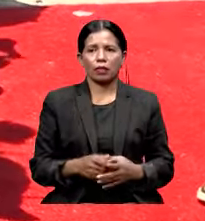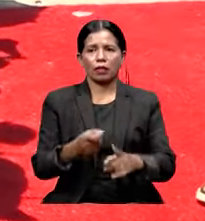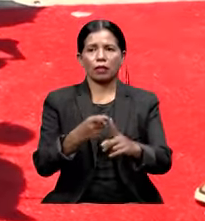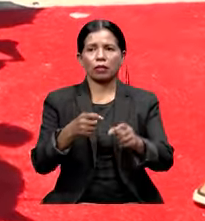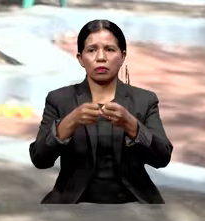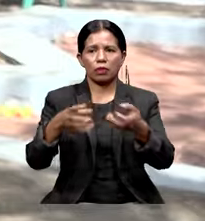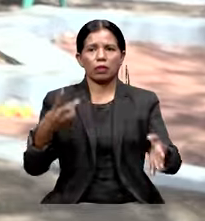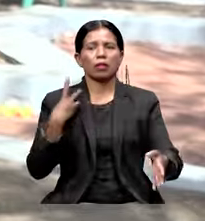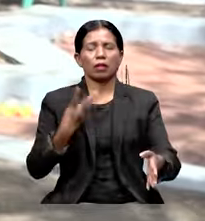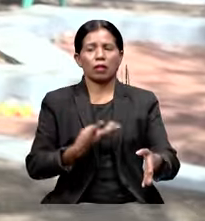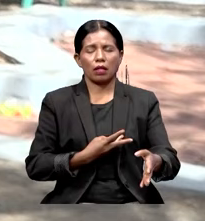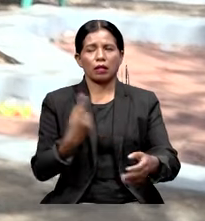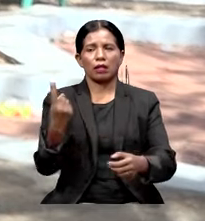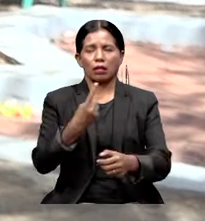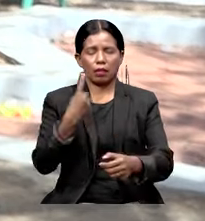ami ami sempre